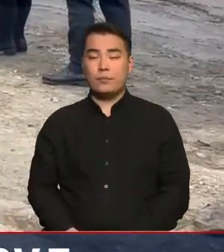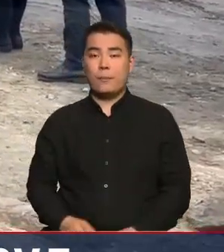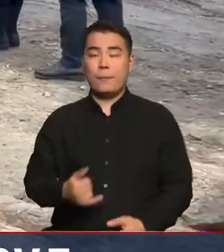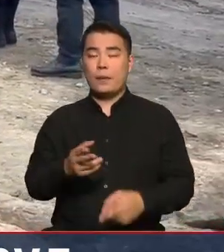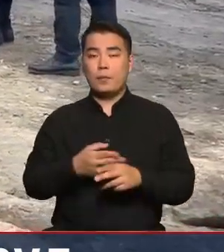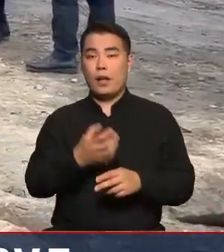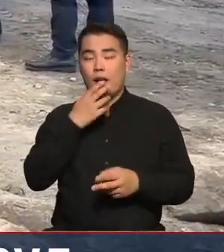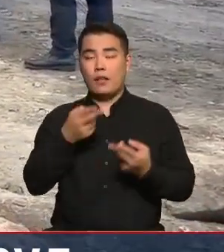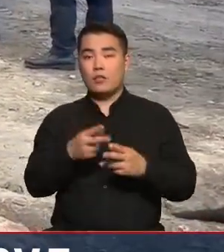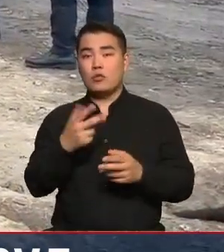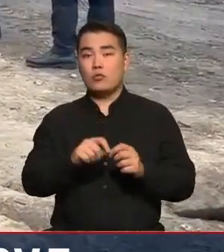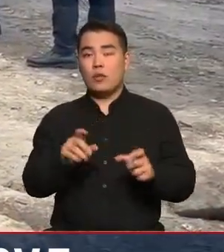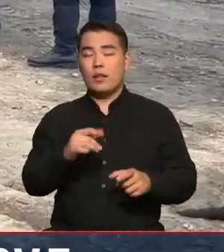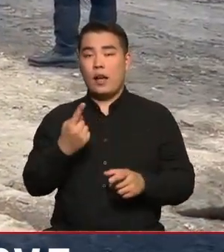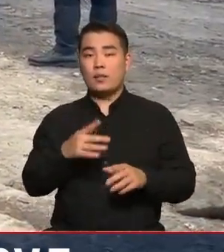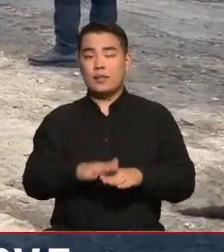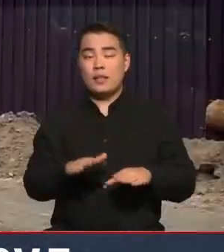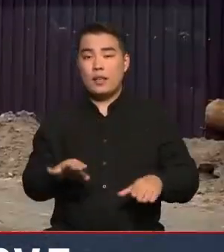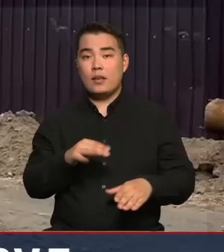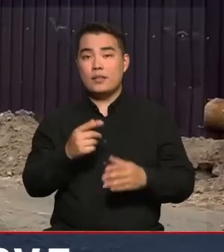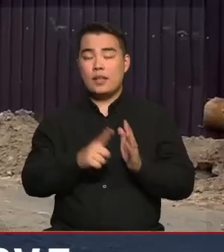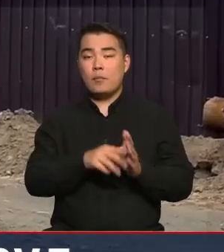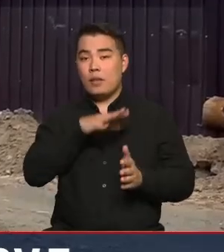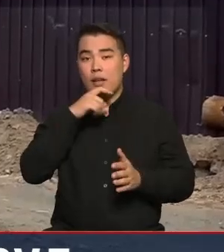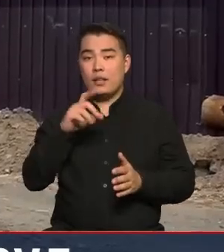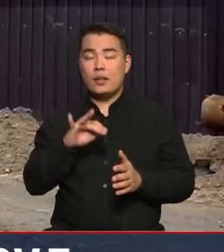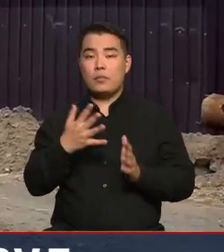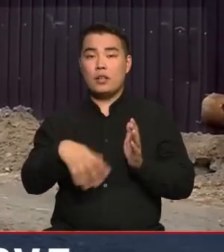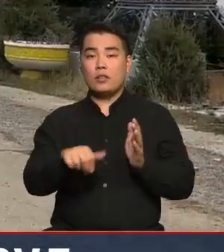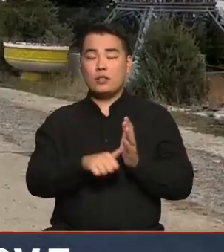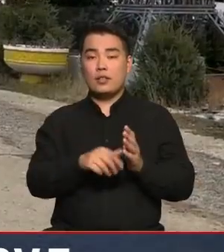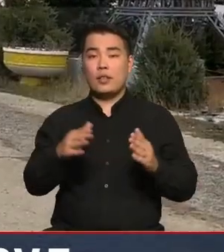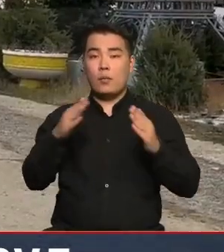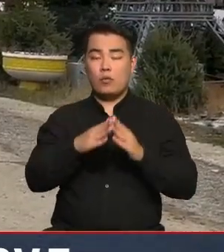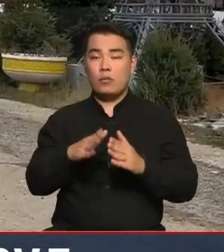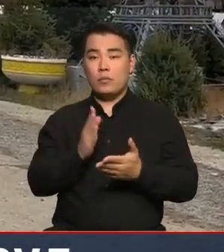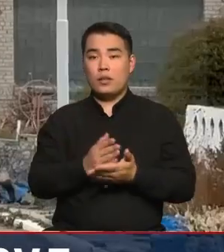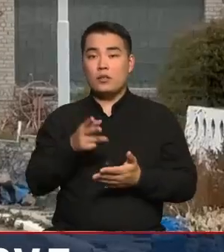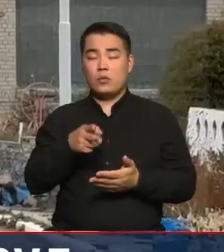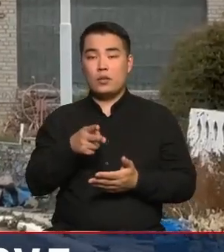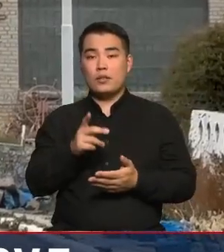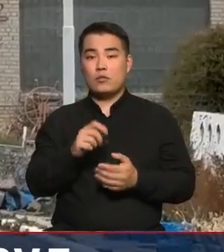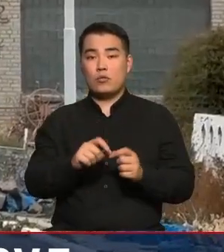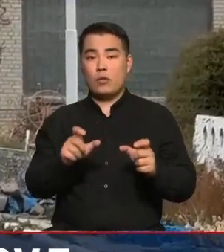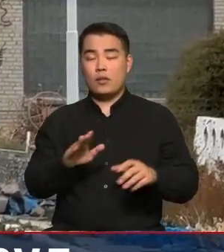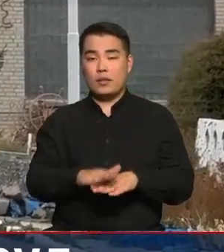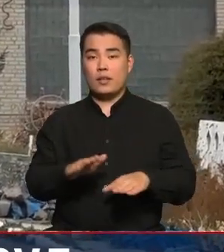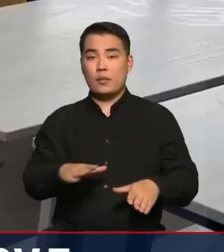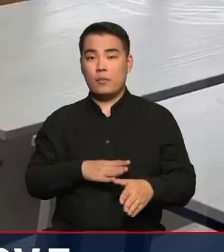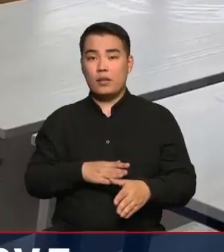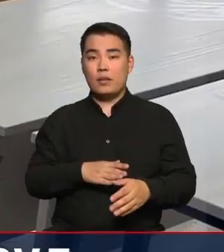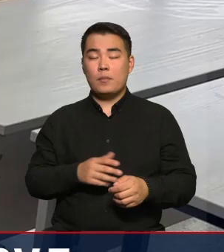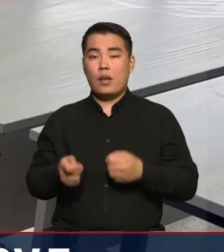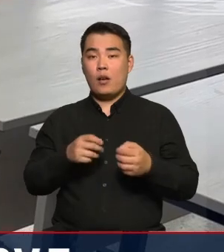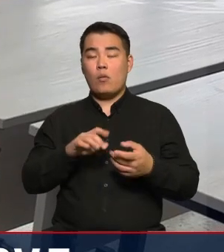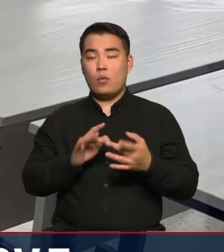отопления остались три школы один детский сад Семь многоэтажек и 56 домов в частном секторе ле 2 школьников пришлось отправить на